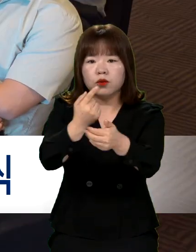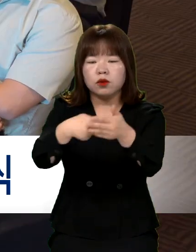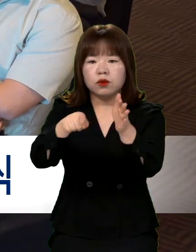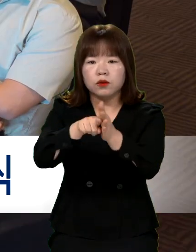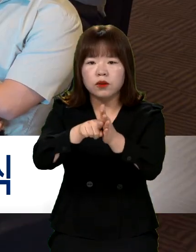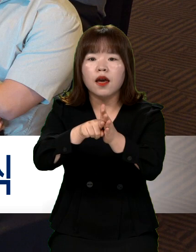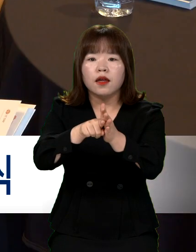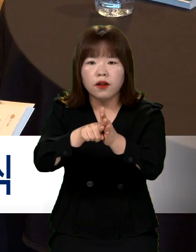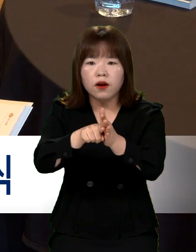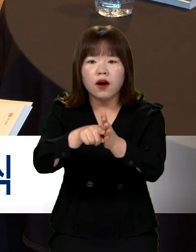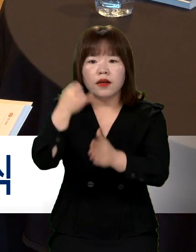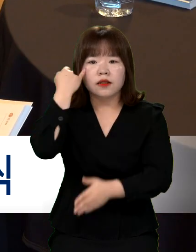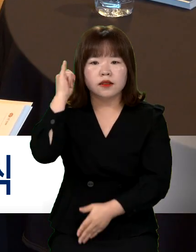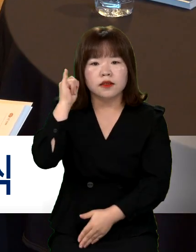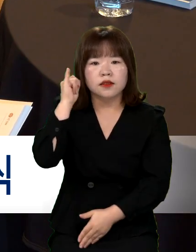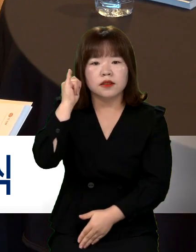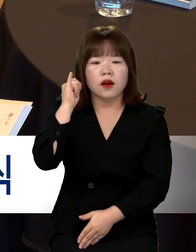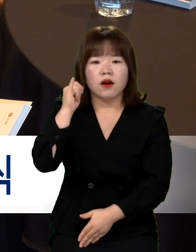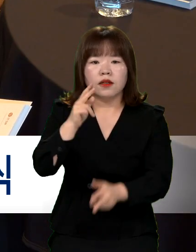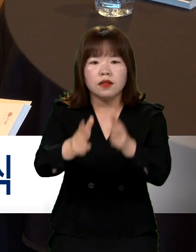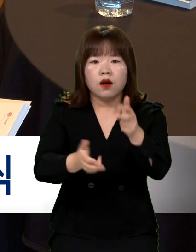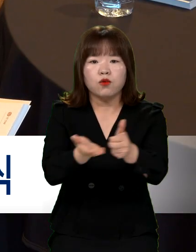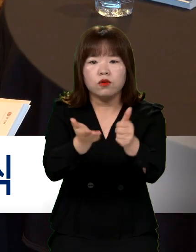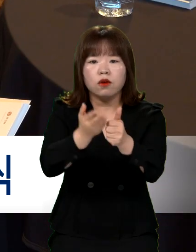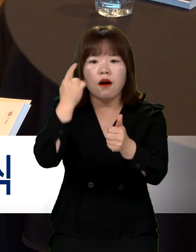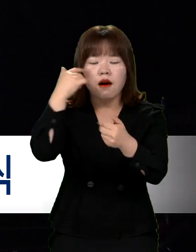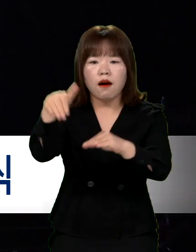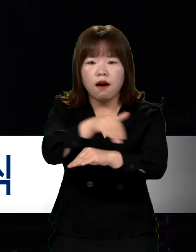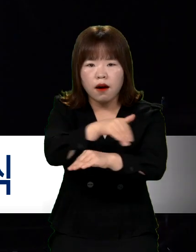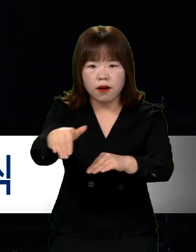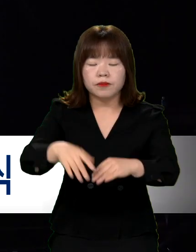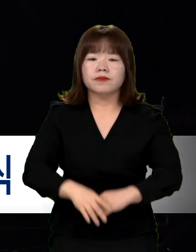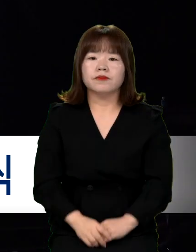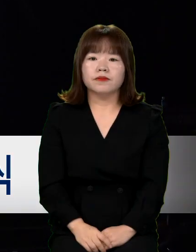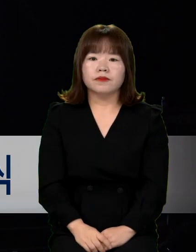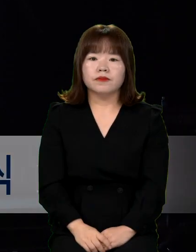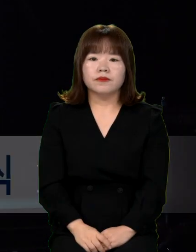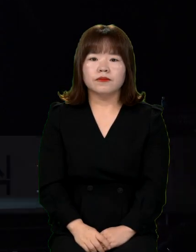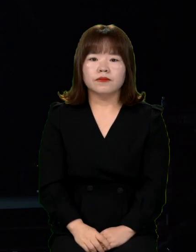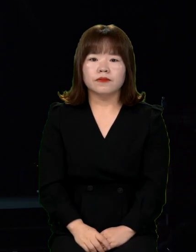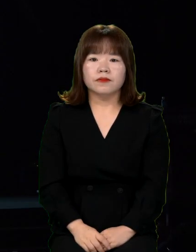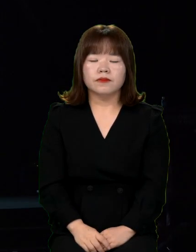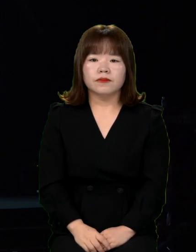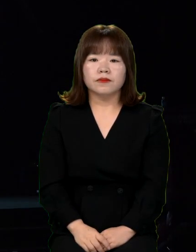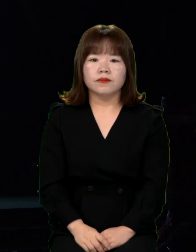단계별 선별 지원을 통해 벤처 스타트업의 육성을 한층 강화할 계획입니다.